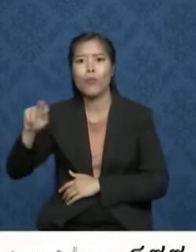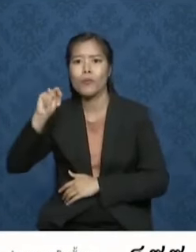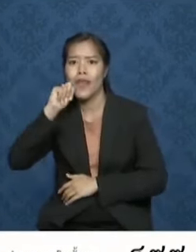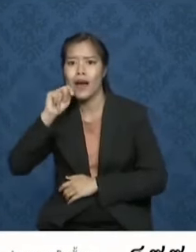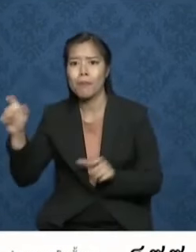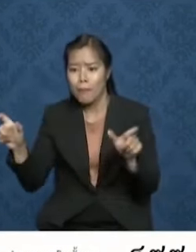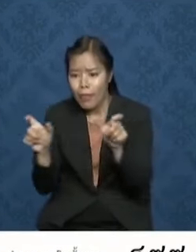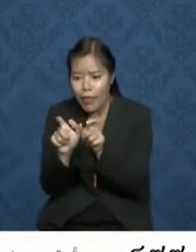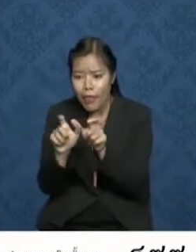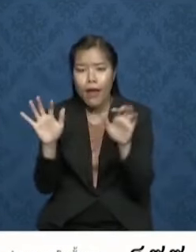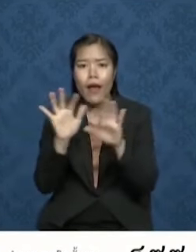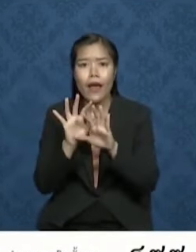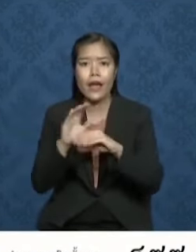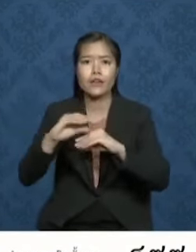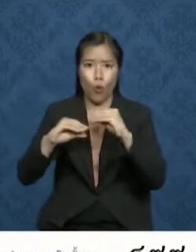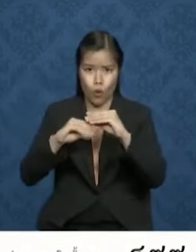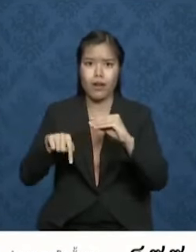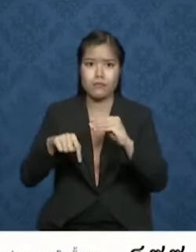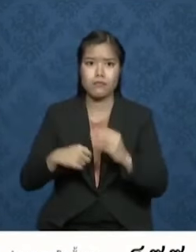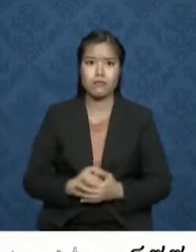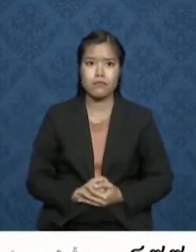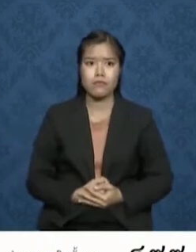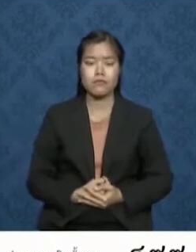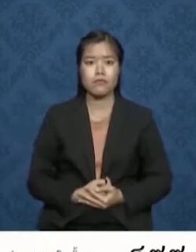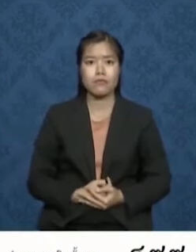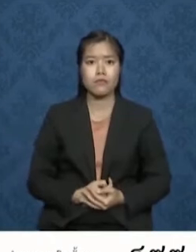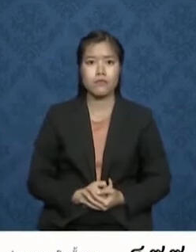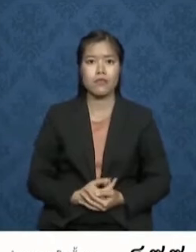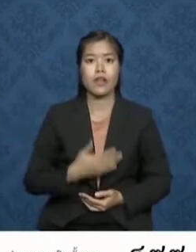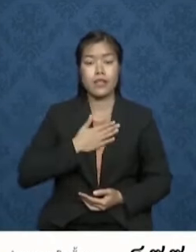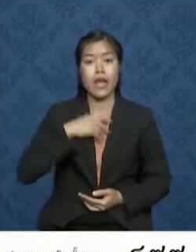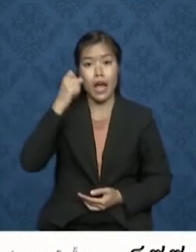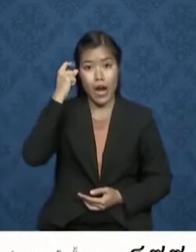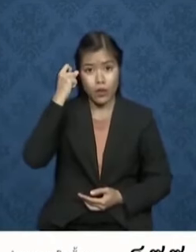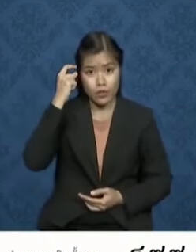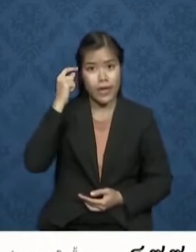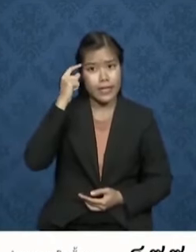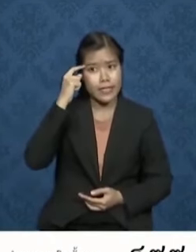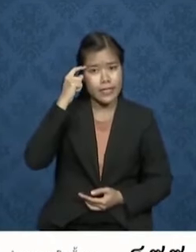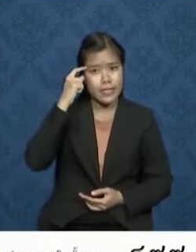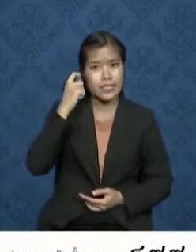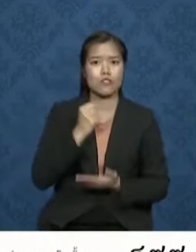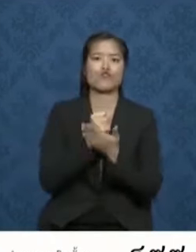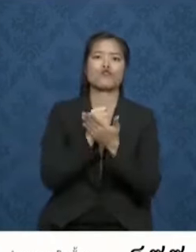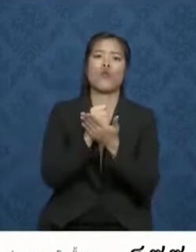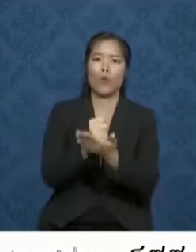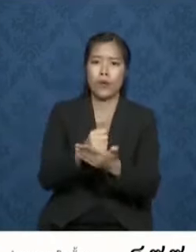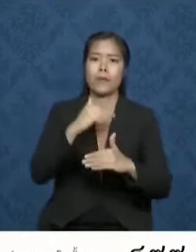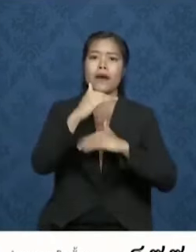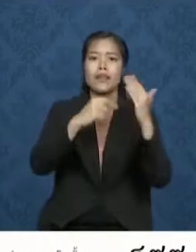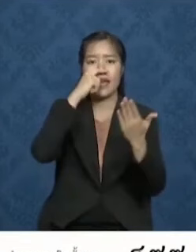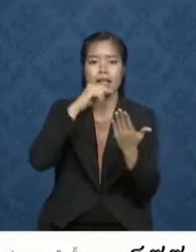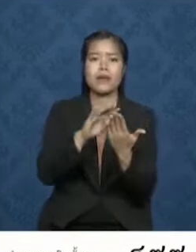โดยตรงผมเข้าใจนะครับในความหวังดีที่ท่านออกตัวในการช่วยเหลือพัฒนา